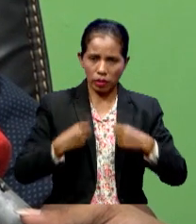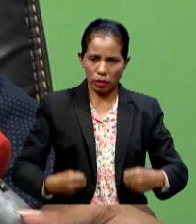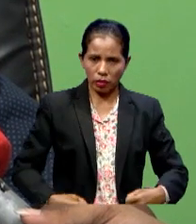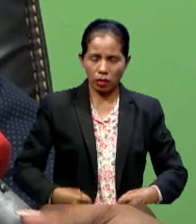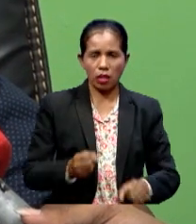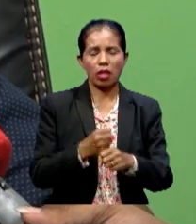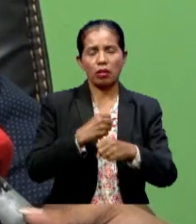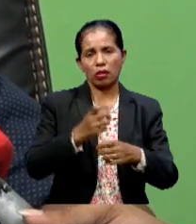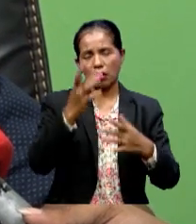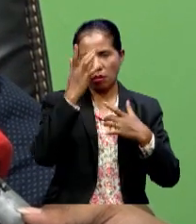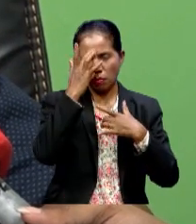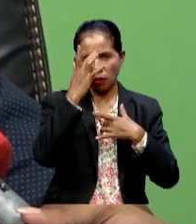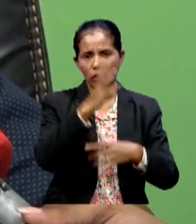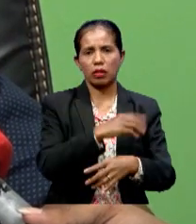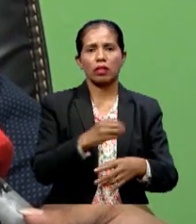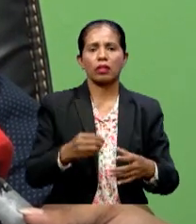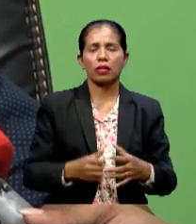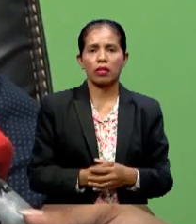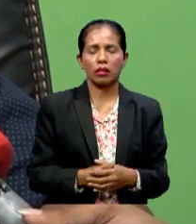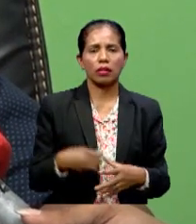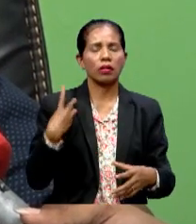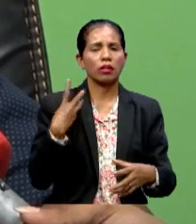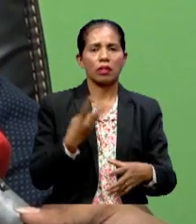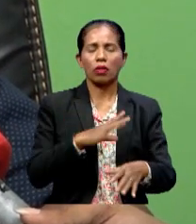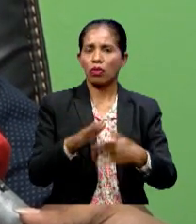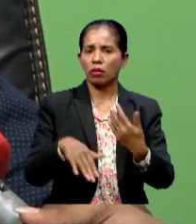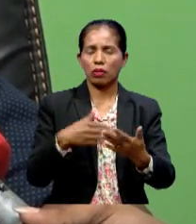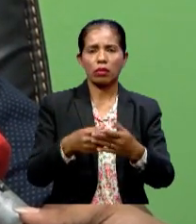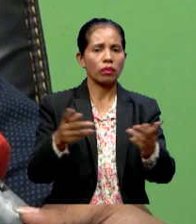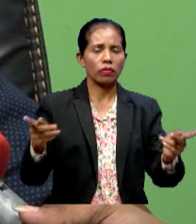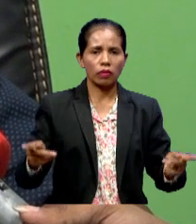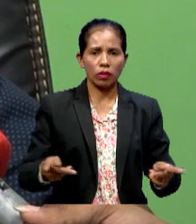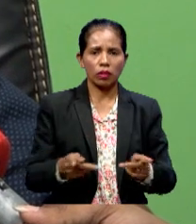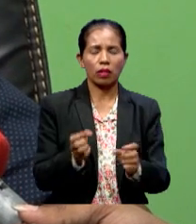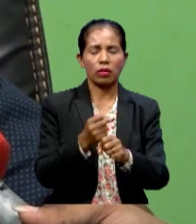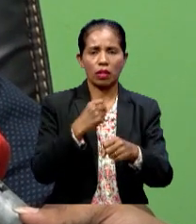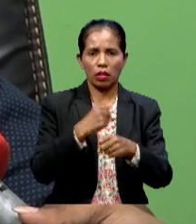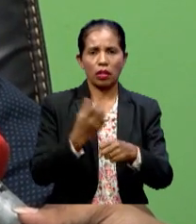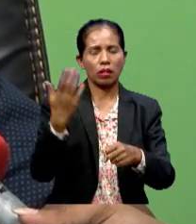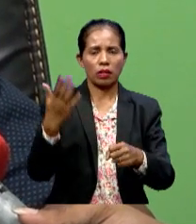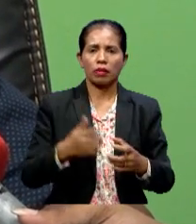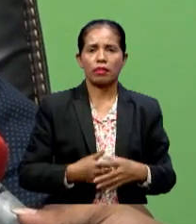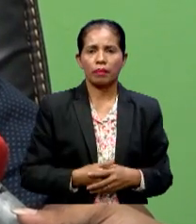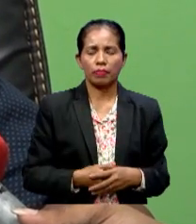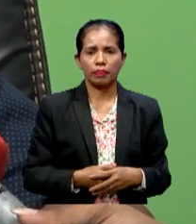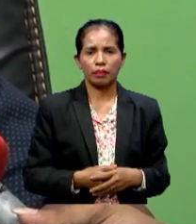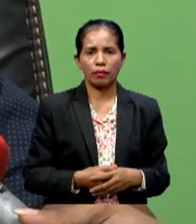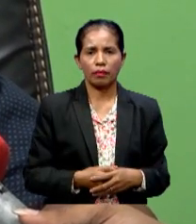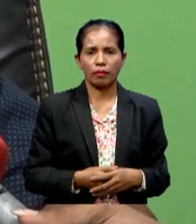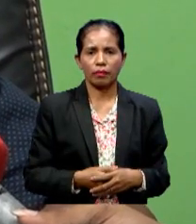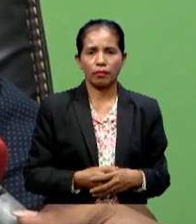pankreas rasik nia. Kita ni perakirannya buat fatin ini memang berhal produksi insulin ini, ini